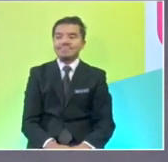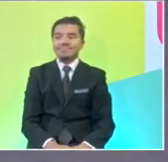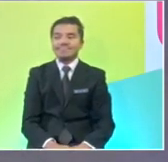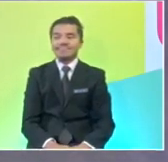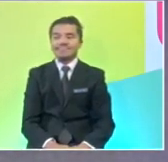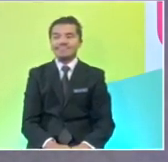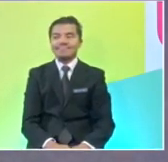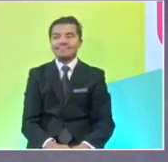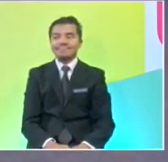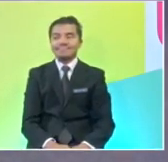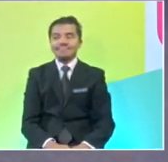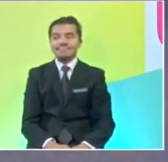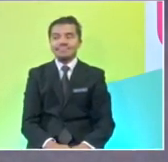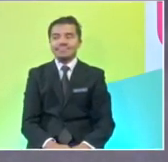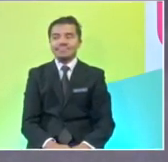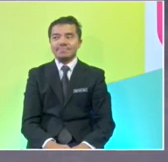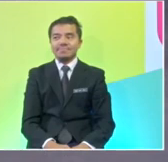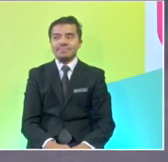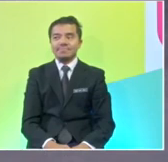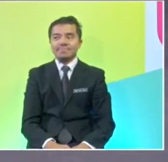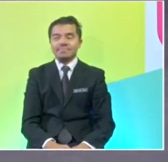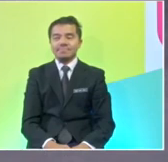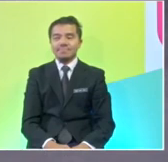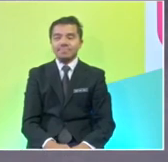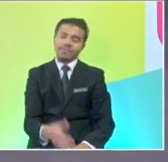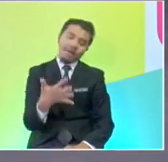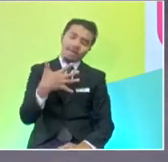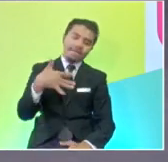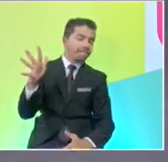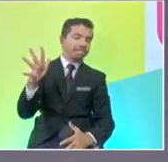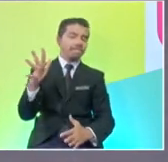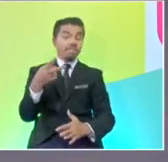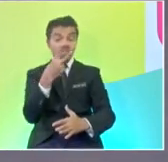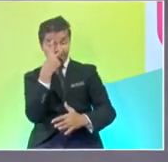sudah kita biarkan dulu apa yang terjadi pada wanita